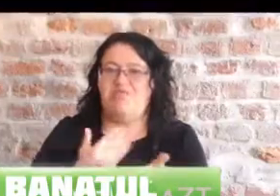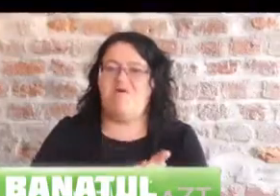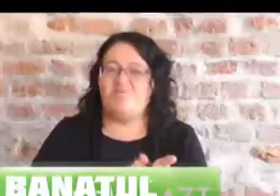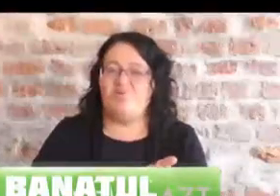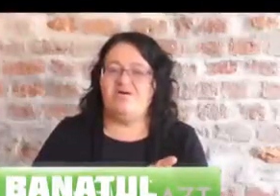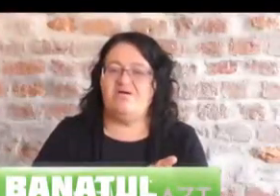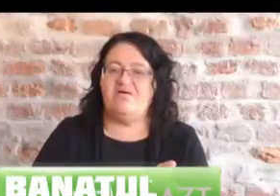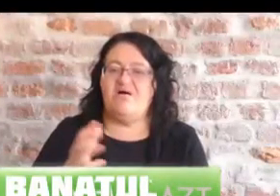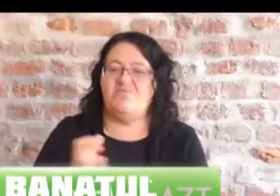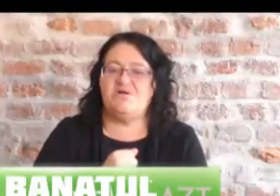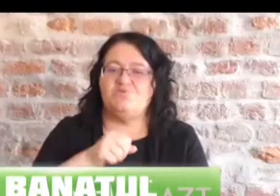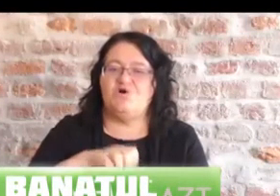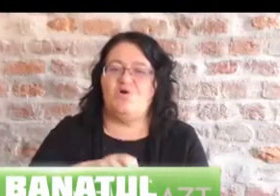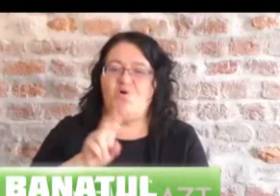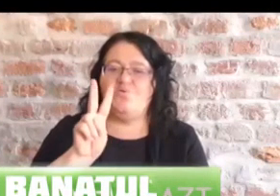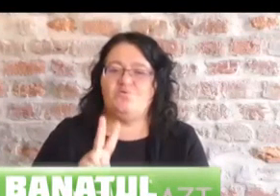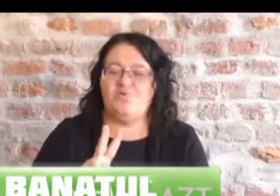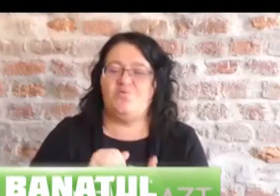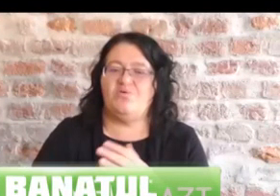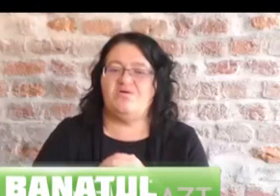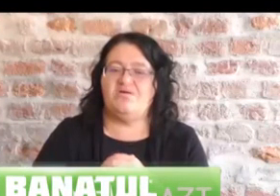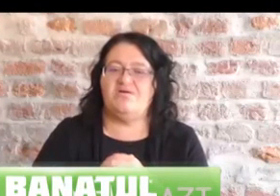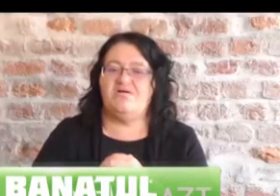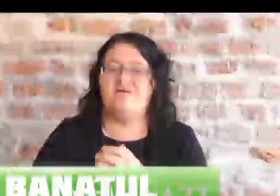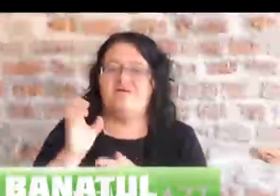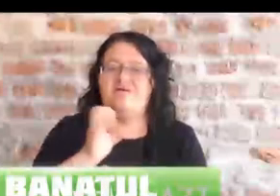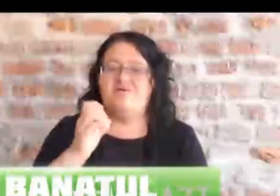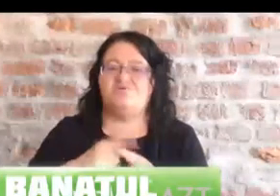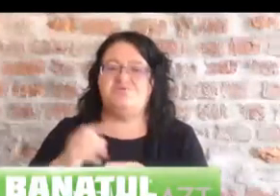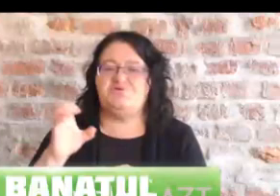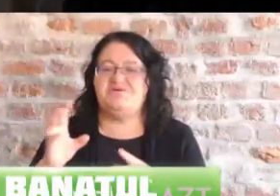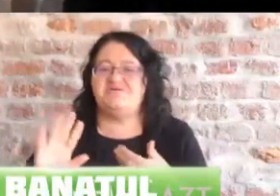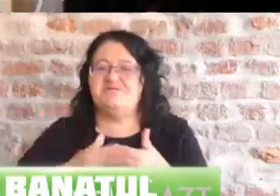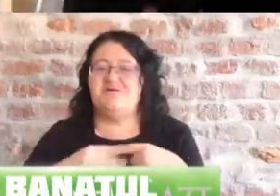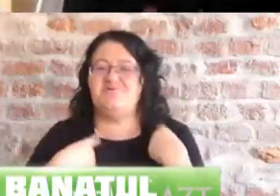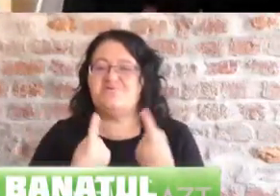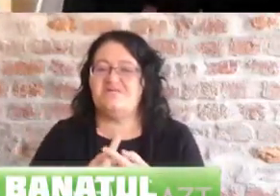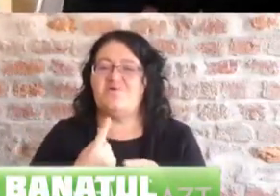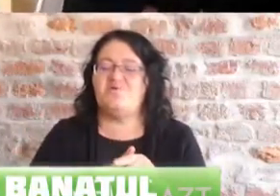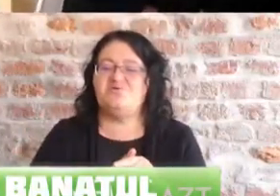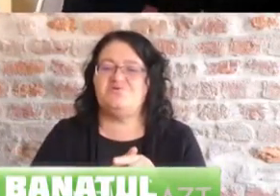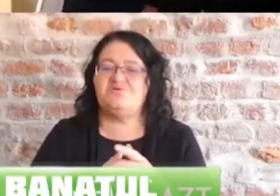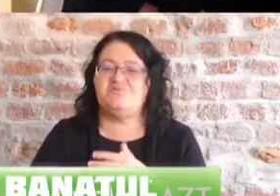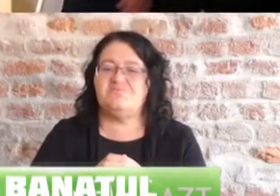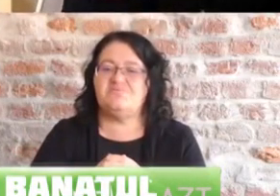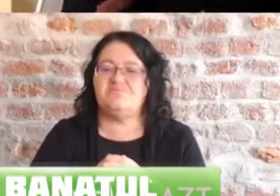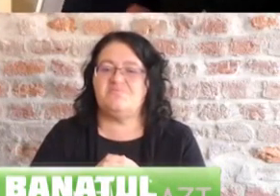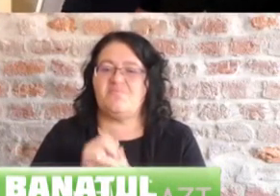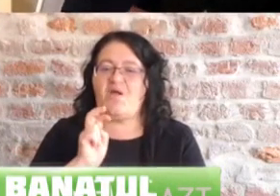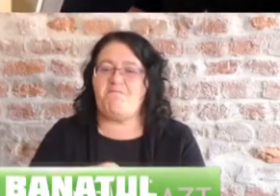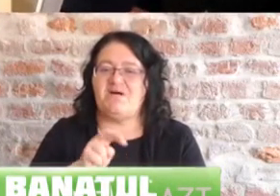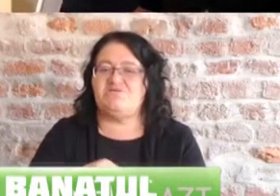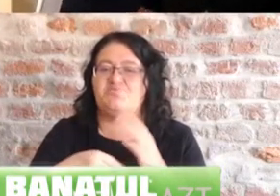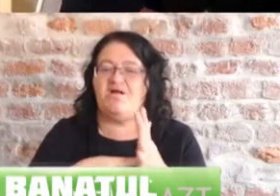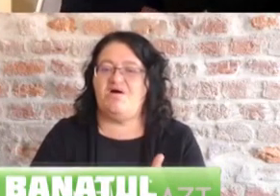faptul că am reușit să-i aducem pe Cosmin și Cristi alături de noi și am participat